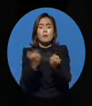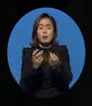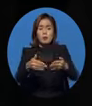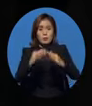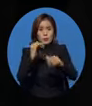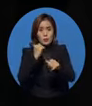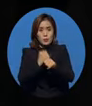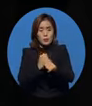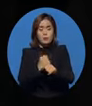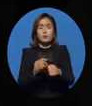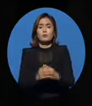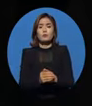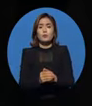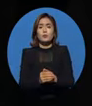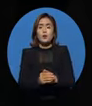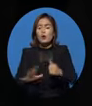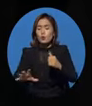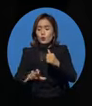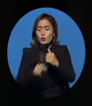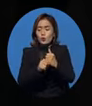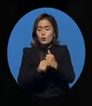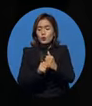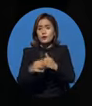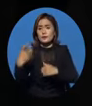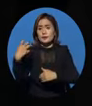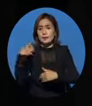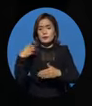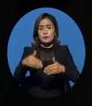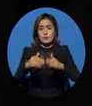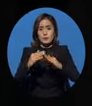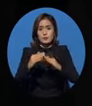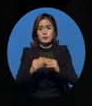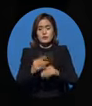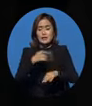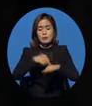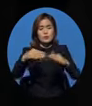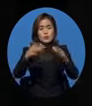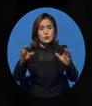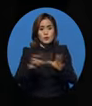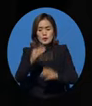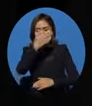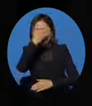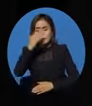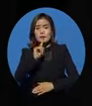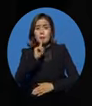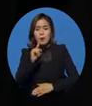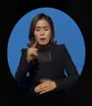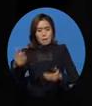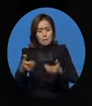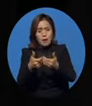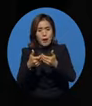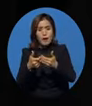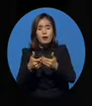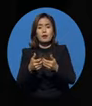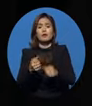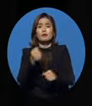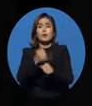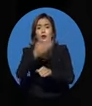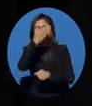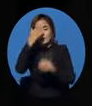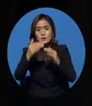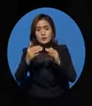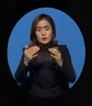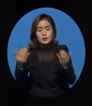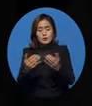당정 정책 조율 및 컨트롤 타워를 구축하게 씁니다 민주당의 청년의 목소리가 꽉 차도록 청년